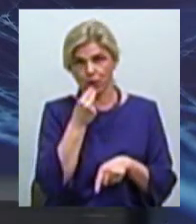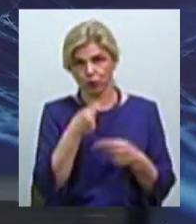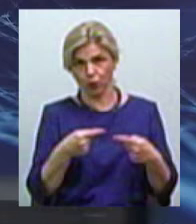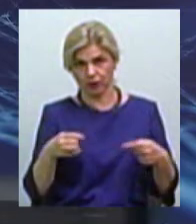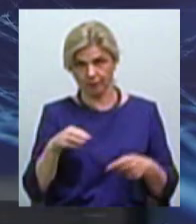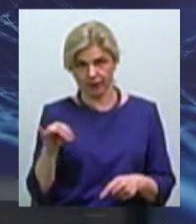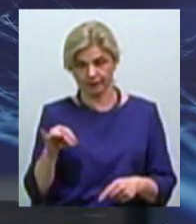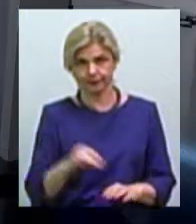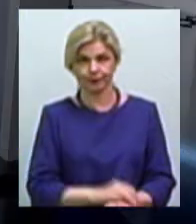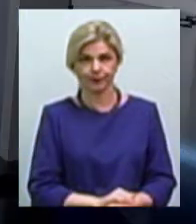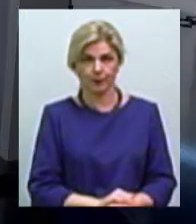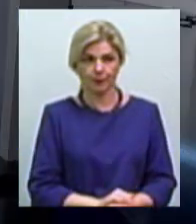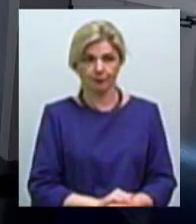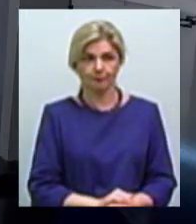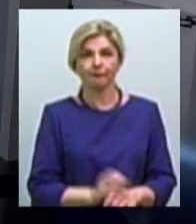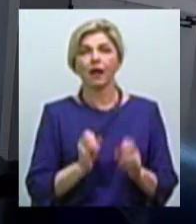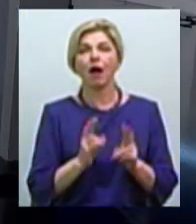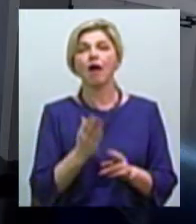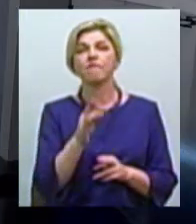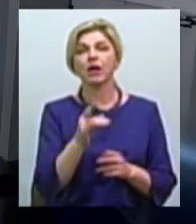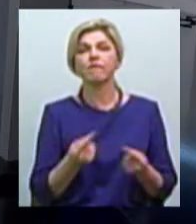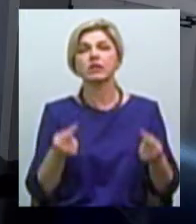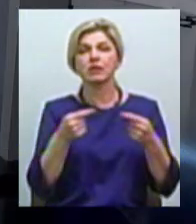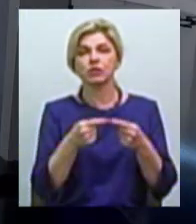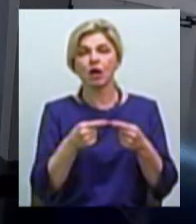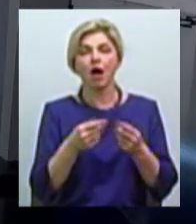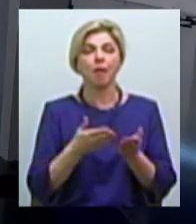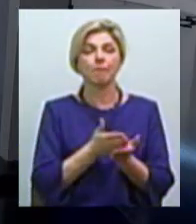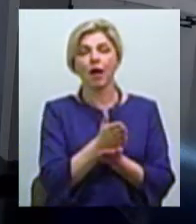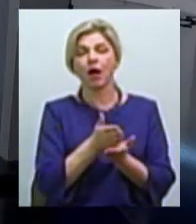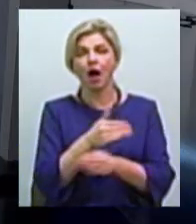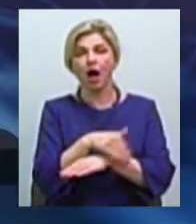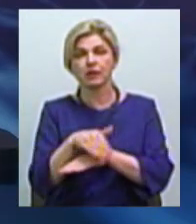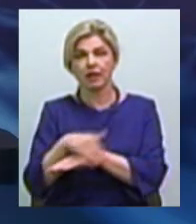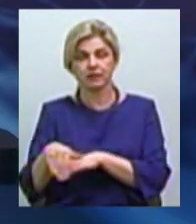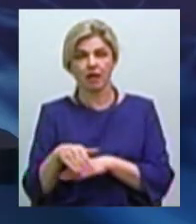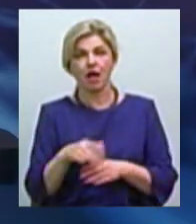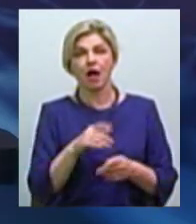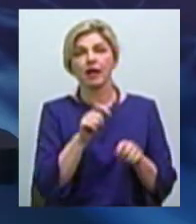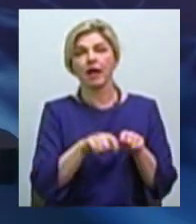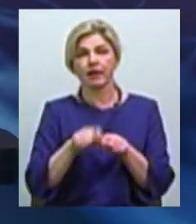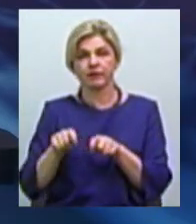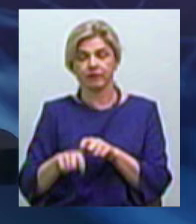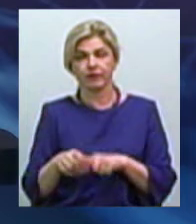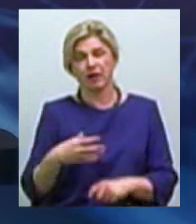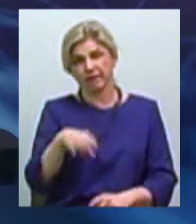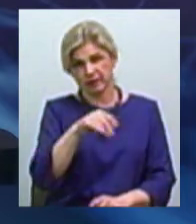Світлана, скажіть, будь ласка, як ви визначаєте маршрути рейдів? У нас є місця, які всім